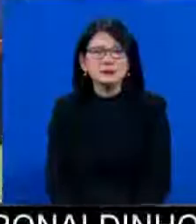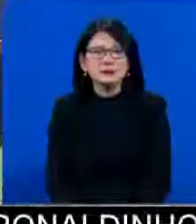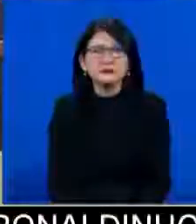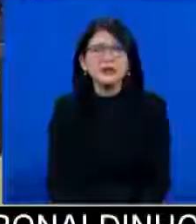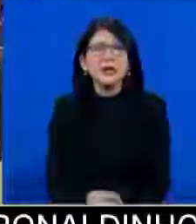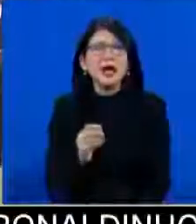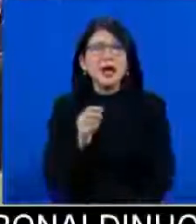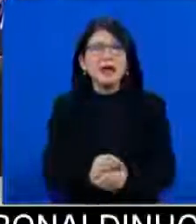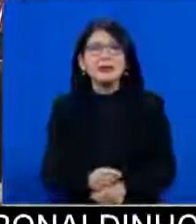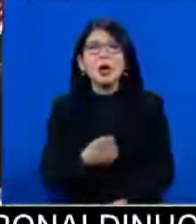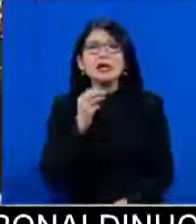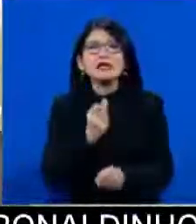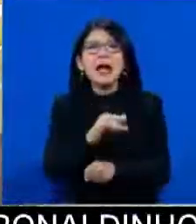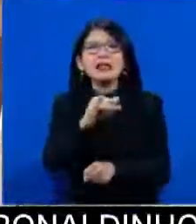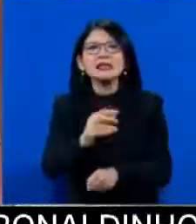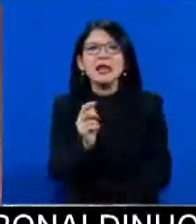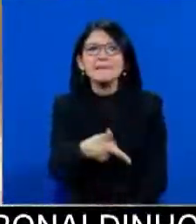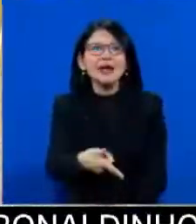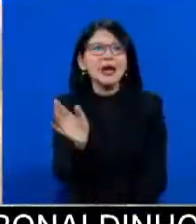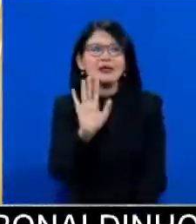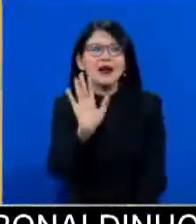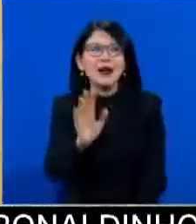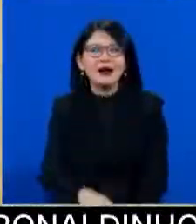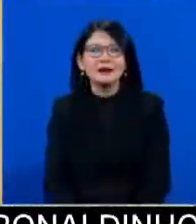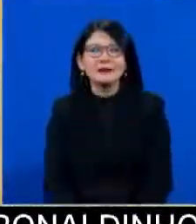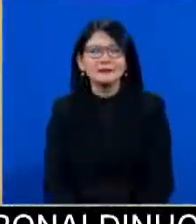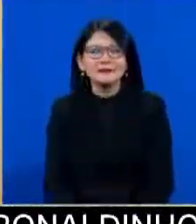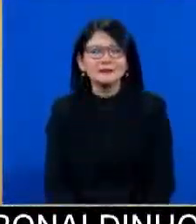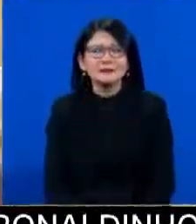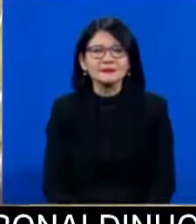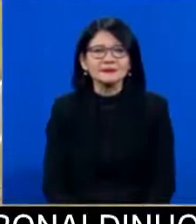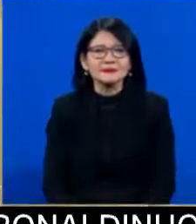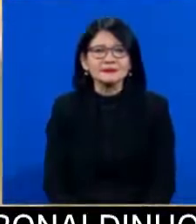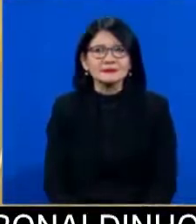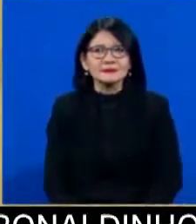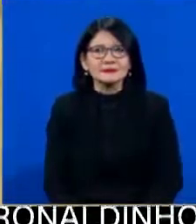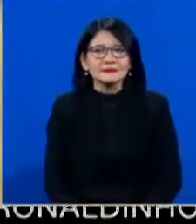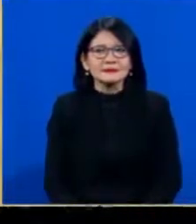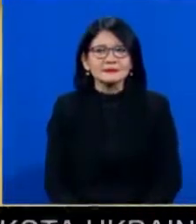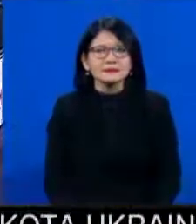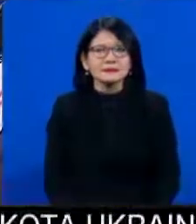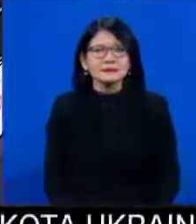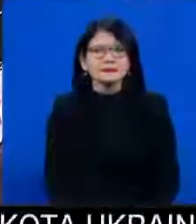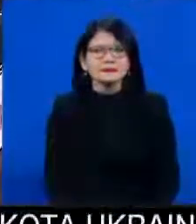dipungut biaya sepeserpun. Reza Siregar, Andri Kurniawan, Jakarta.